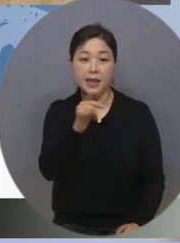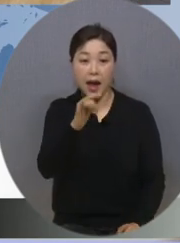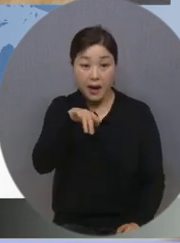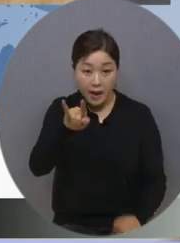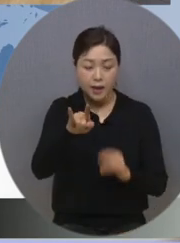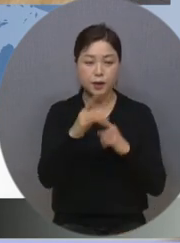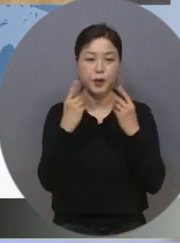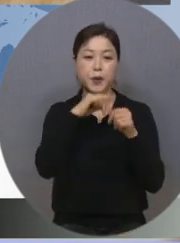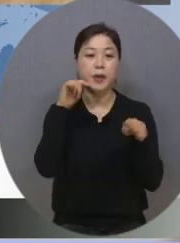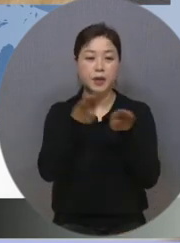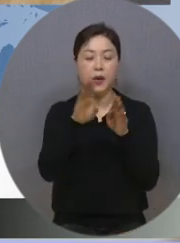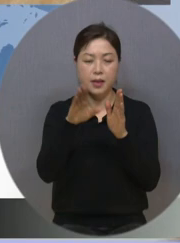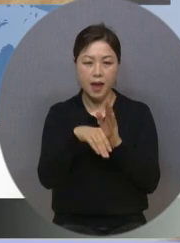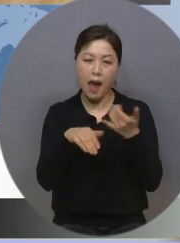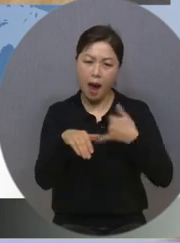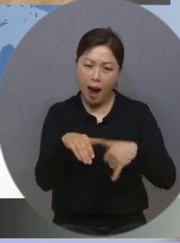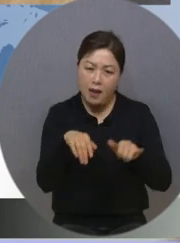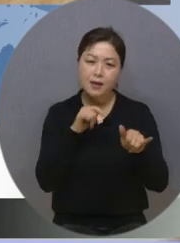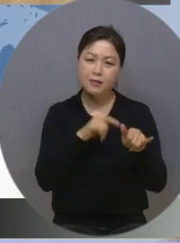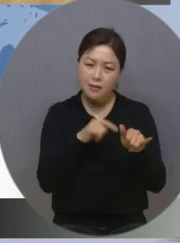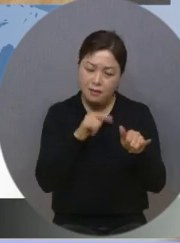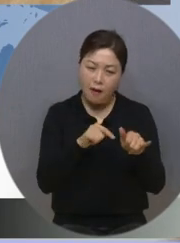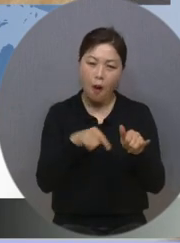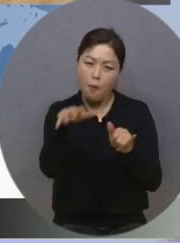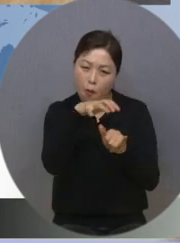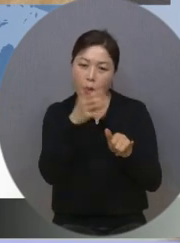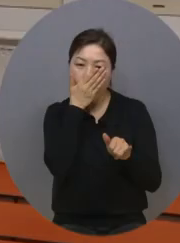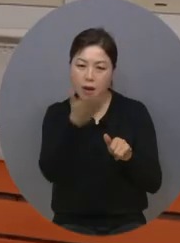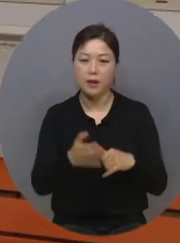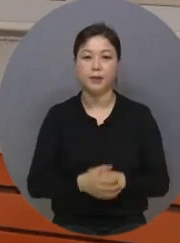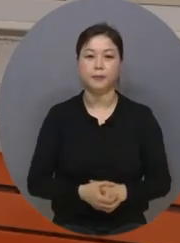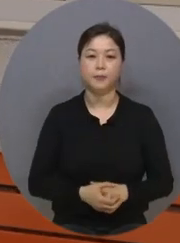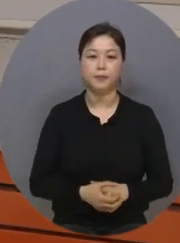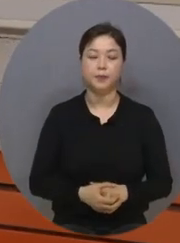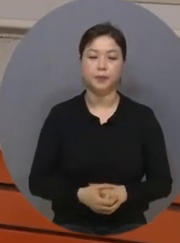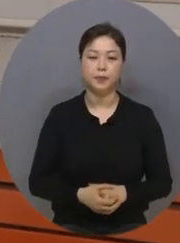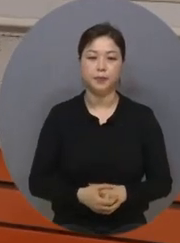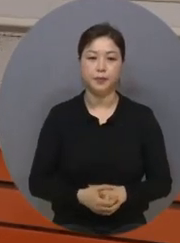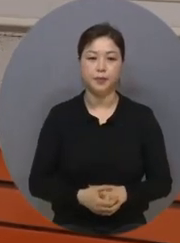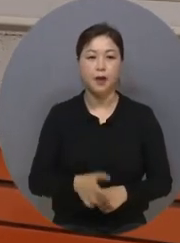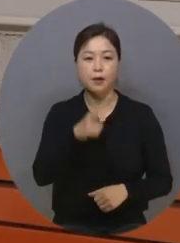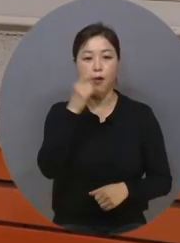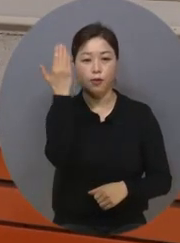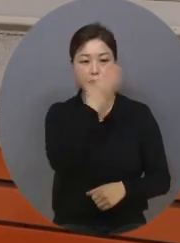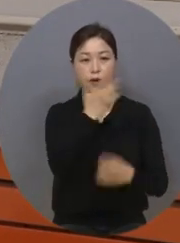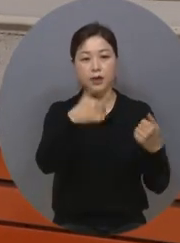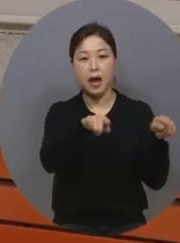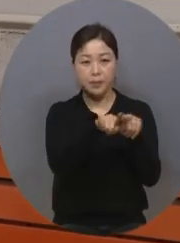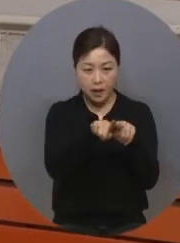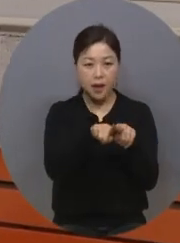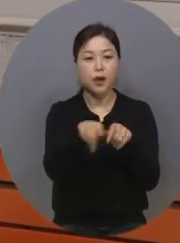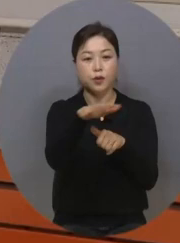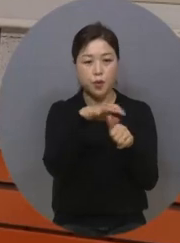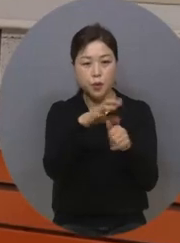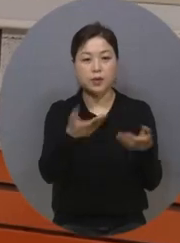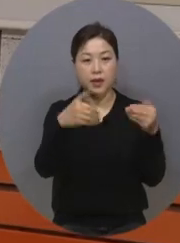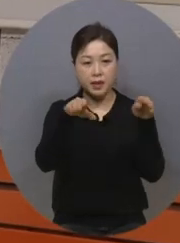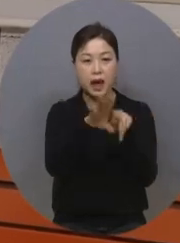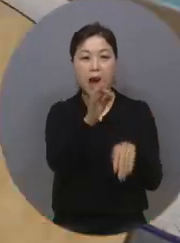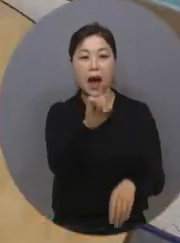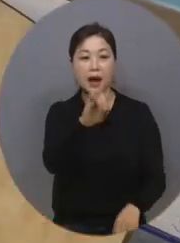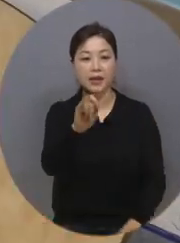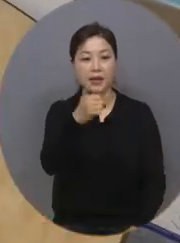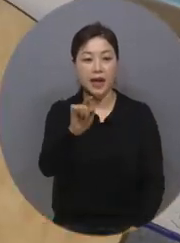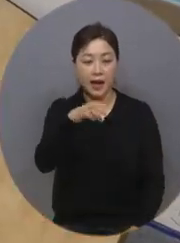서비스를 이용할 수 있다고 합니다. 황영재 기자입니다. 여수시 다함께 돌봄센터 아이나래 행복센터